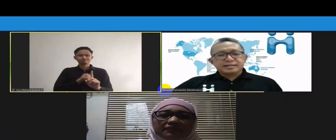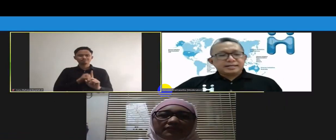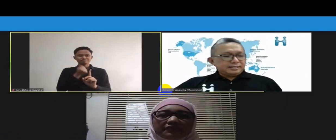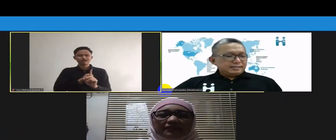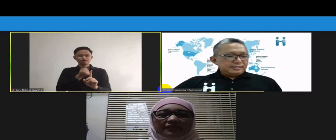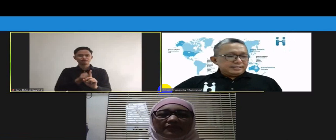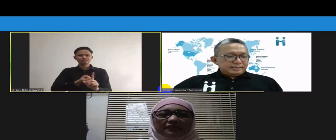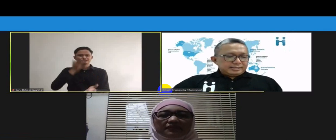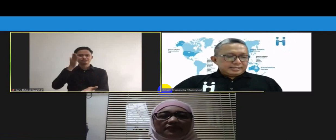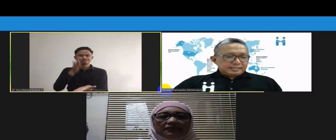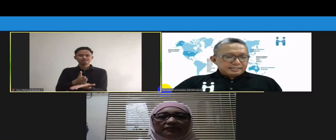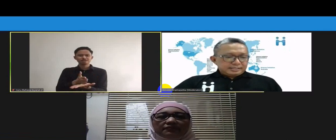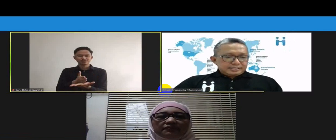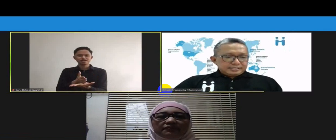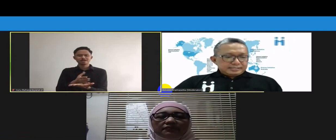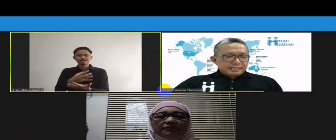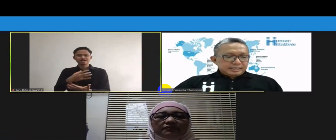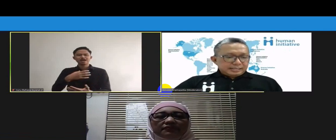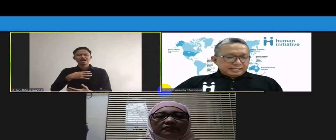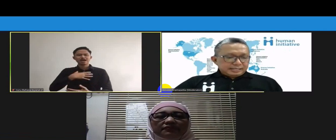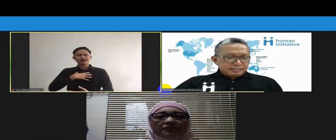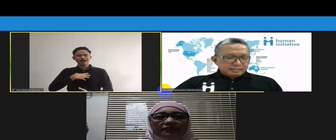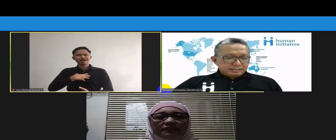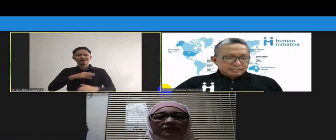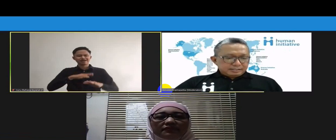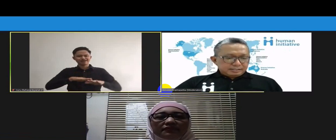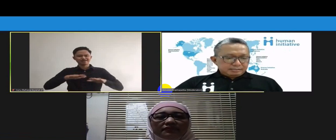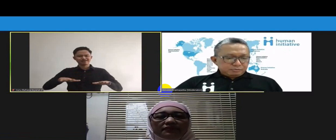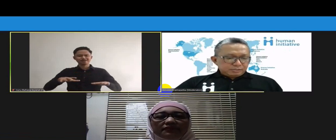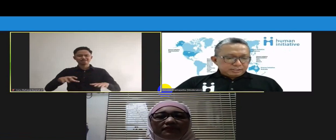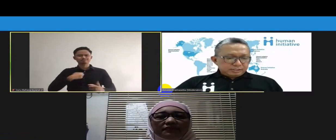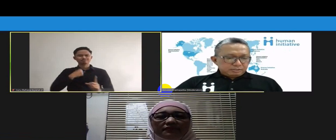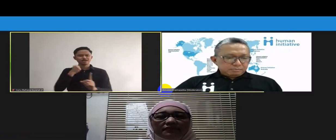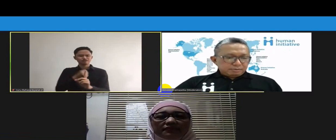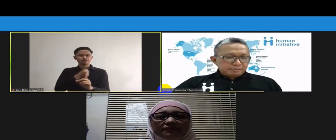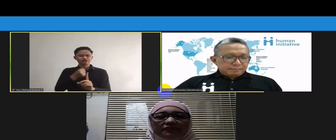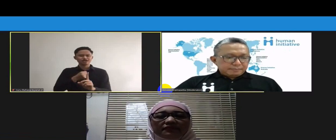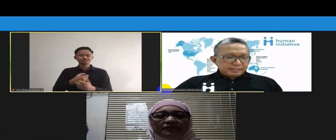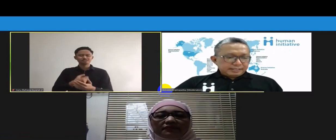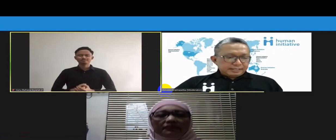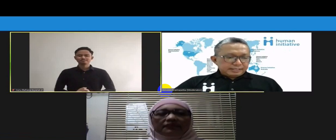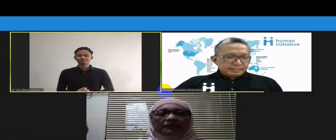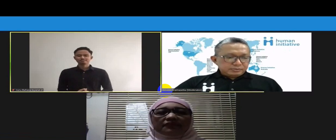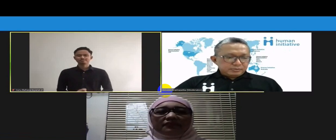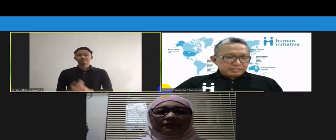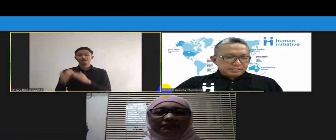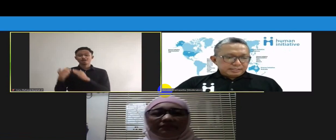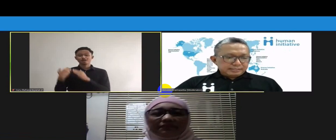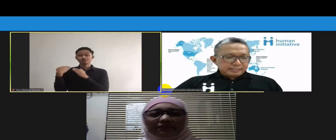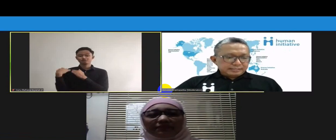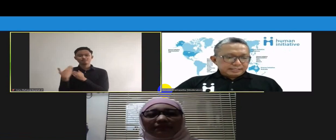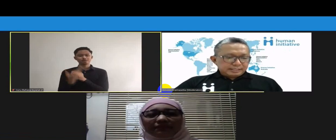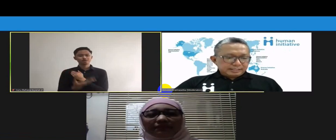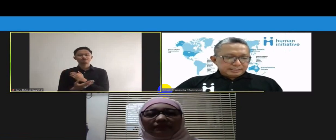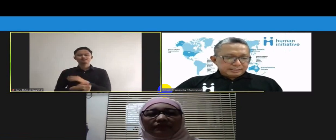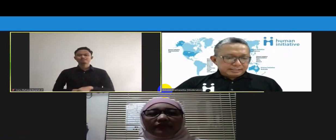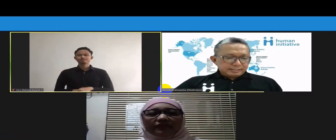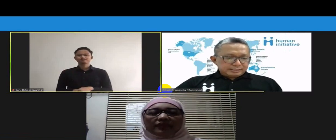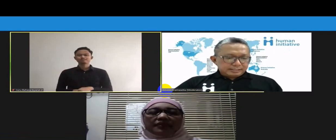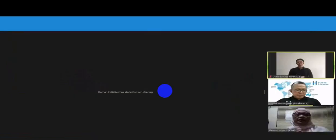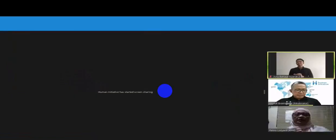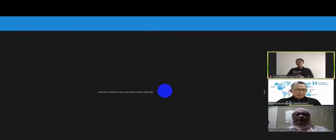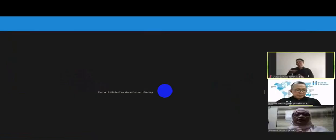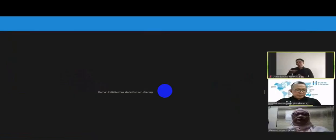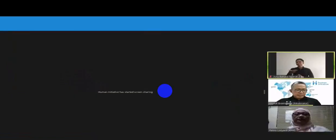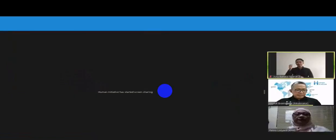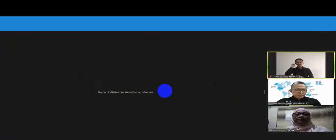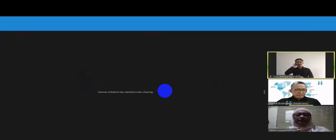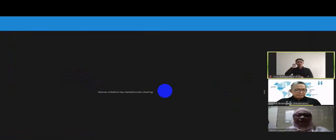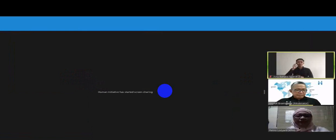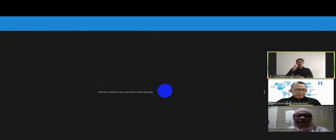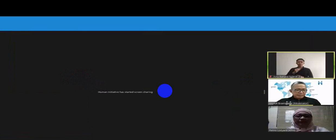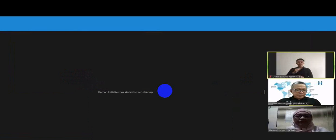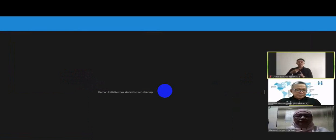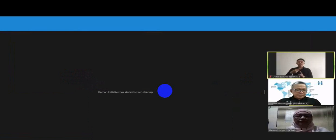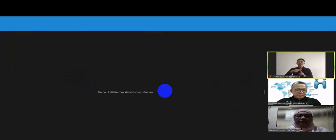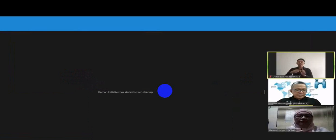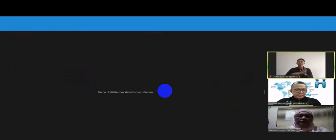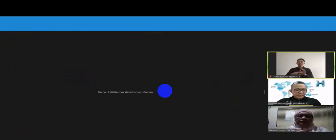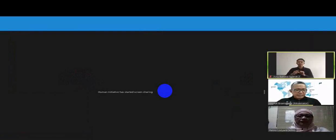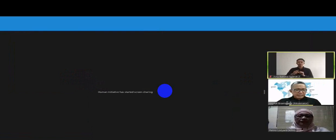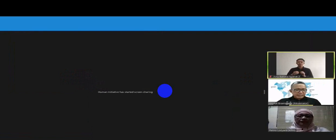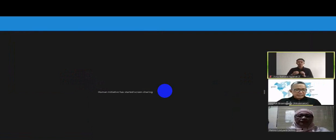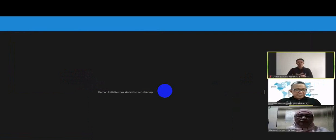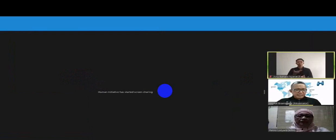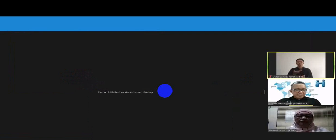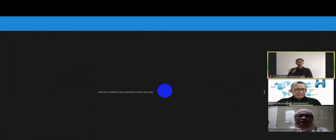hak-hak anak. Nah, silakan Bu Retno memaparkan tentang bagaimana